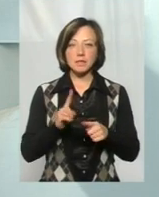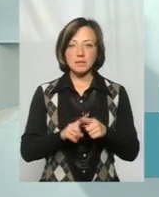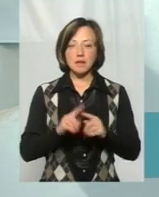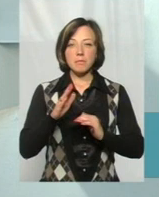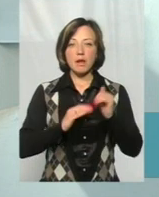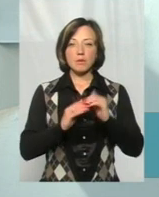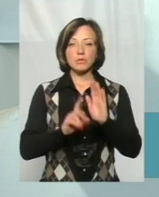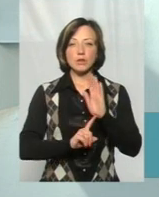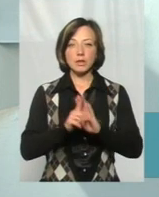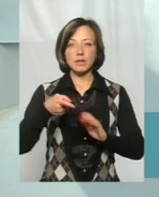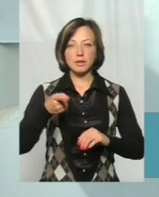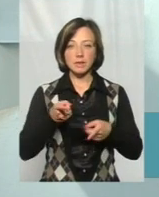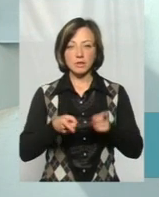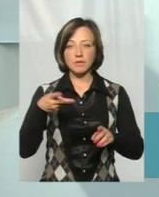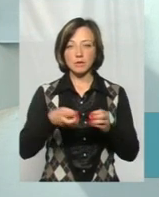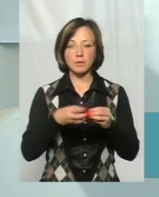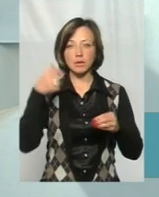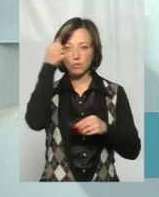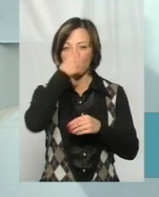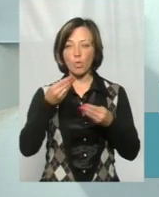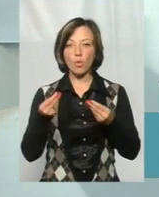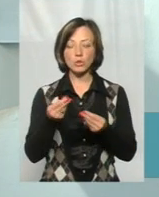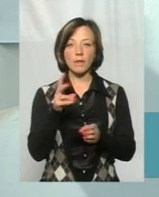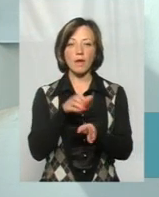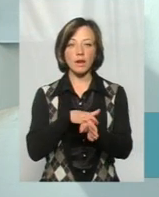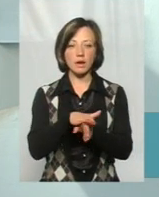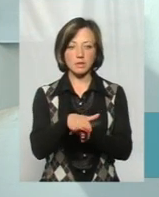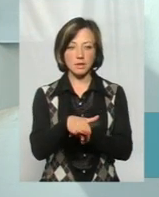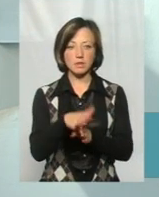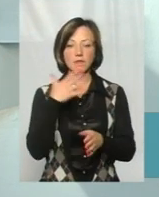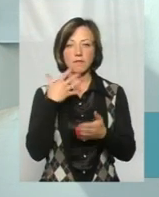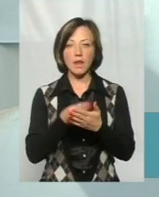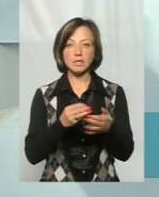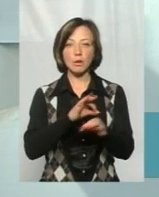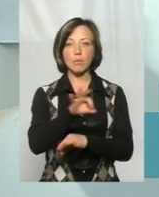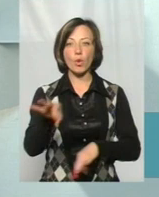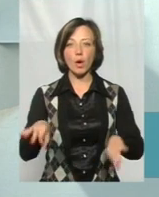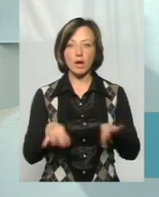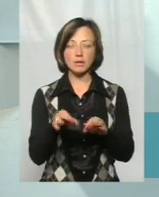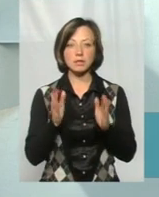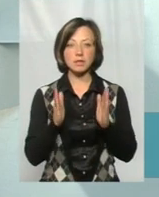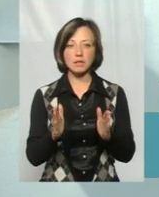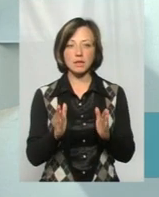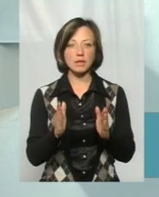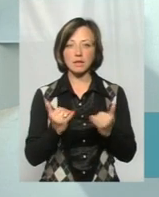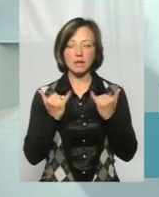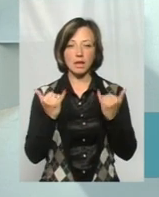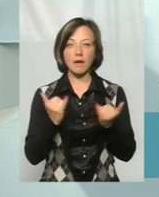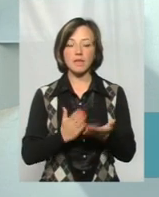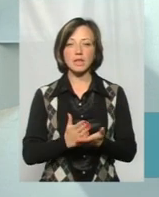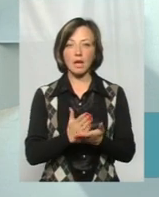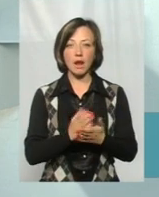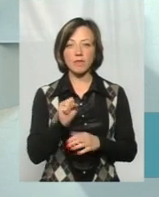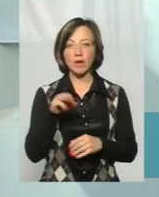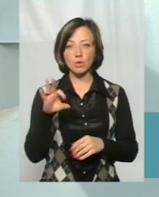дійсно в 2015 році. Це були кошти на реалізацію власних проєктів. Це суто було не тільки для ветеранів